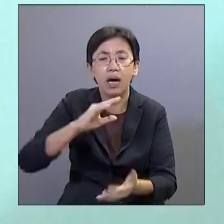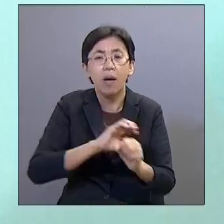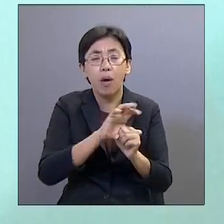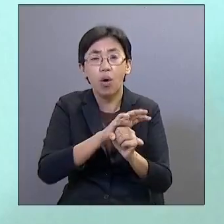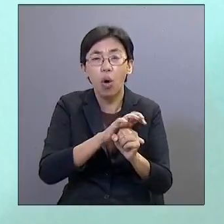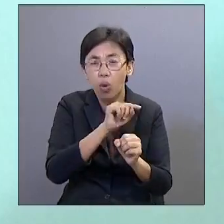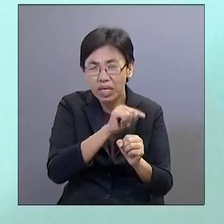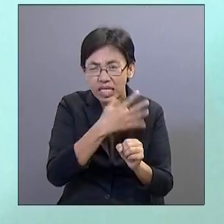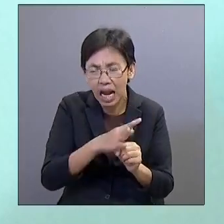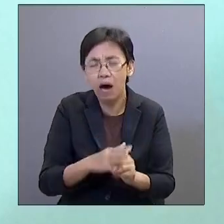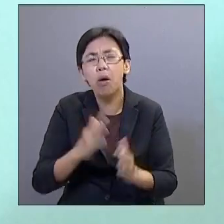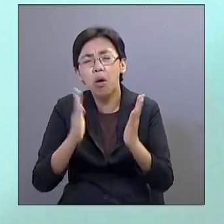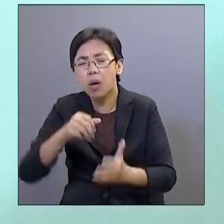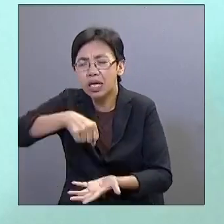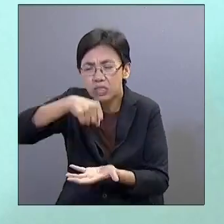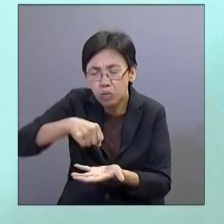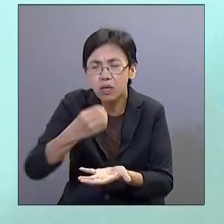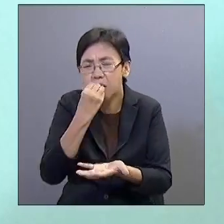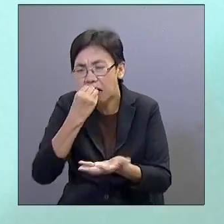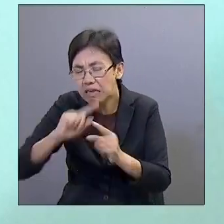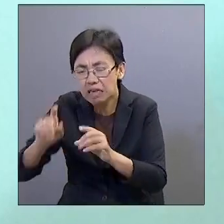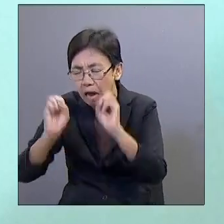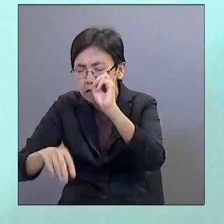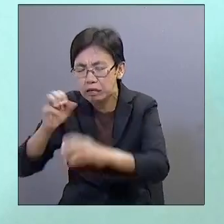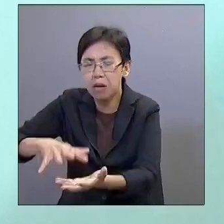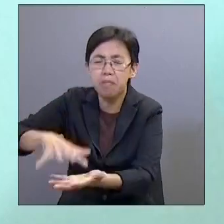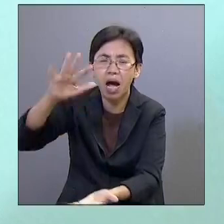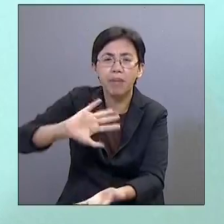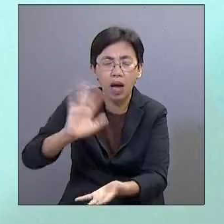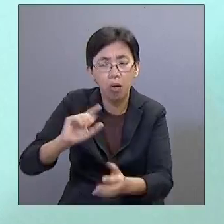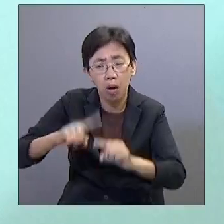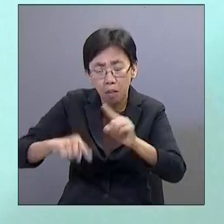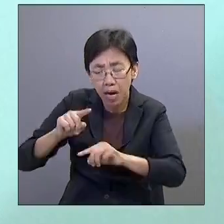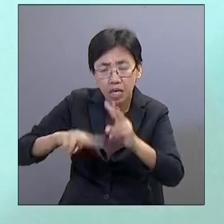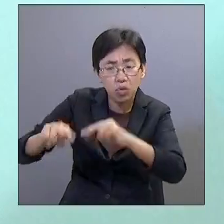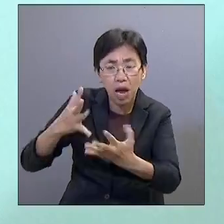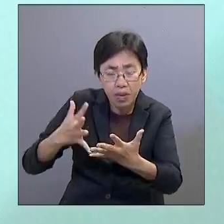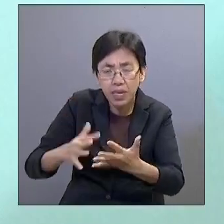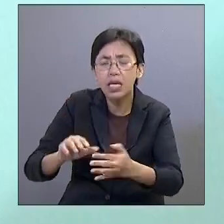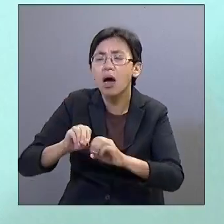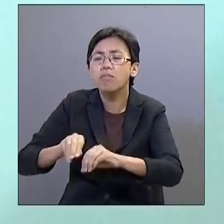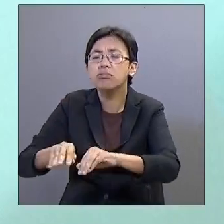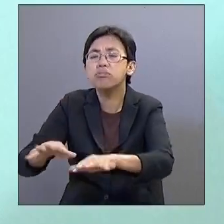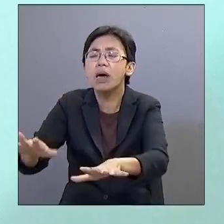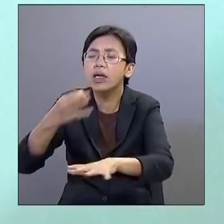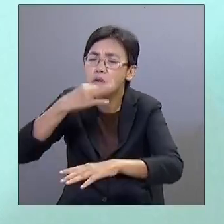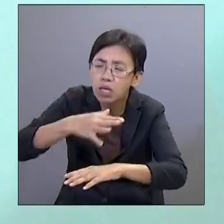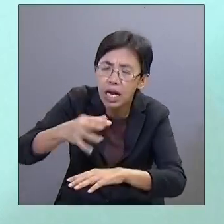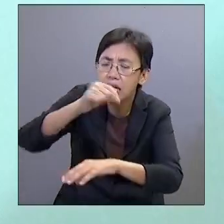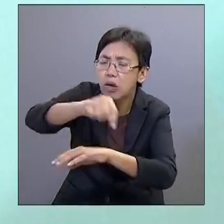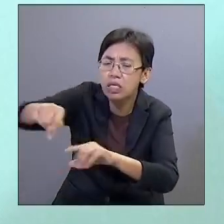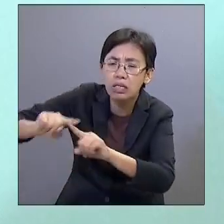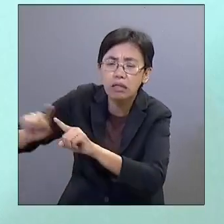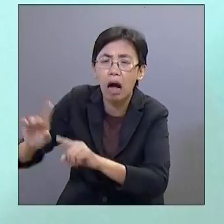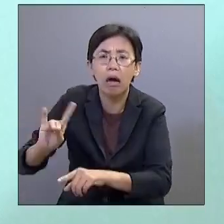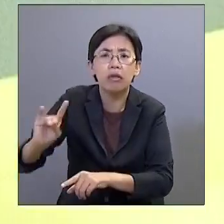-19นะคะช่วยกันดูแลนะคะก็จะได้นึกถึงอ่ะว่าถ้าพลาสติกเราดูแลไม่ดีแล้วไปหลุดลอดถึงสัตว์ต่างๆที่เขาไม่รู้อิโนอิเน่นะ